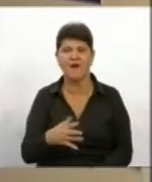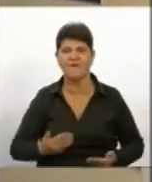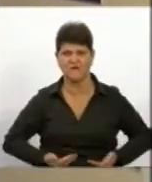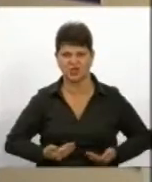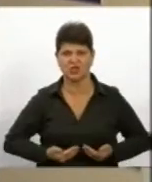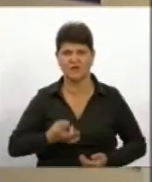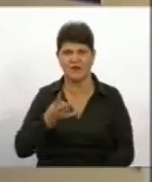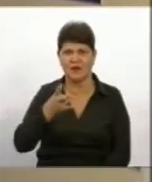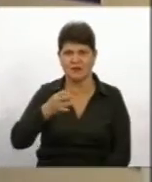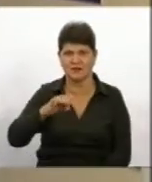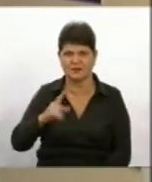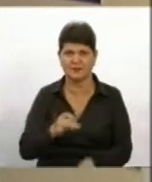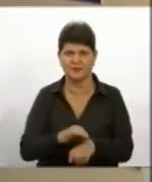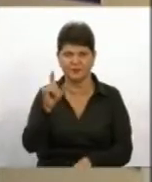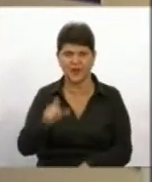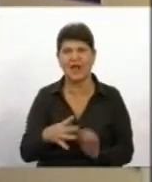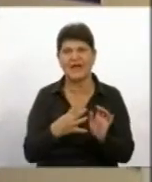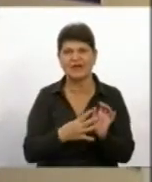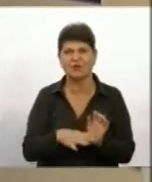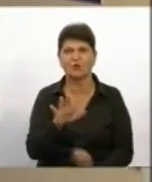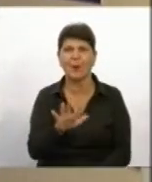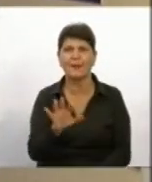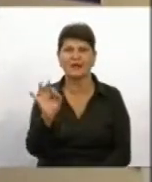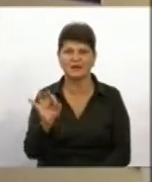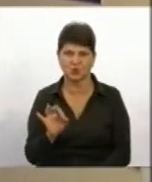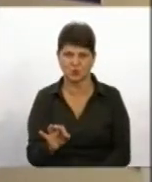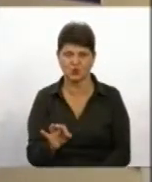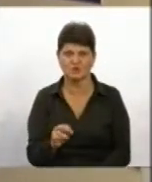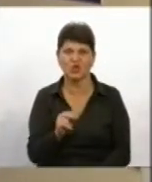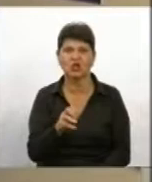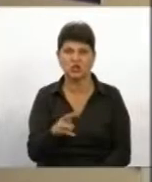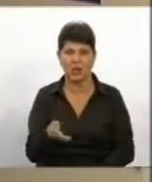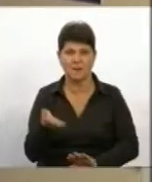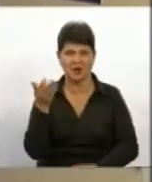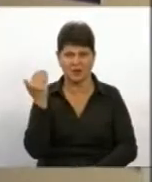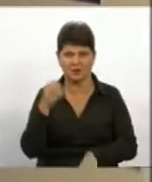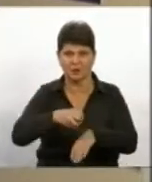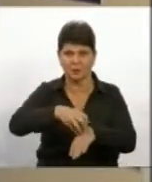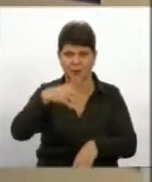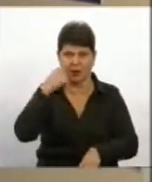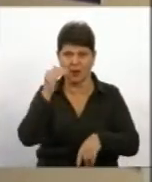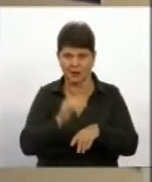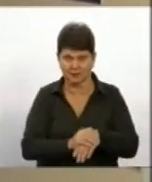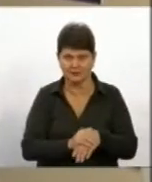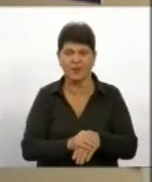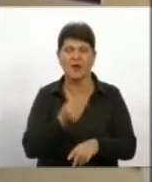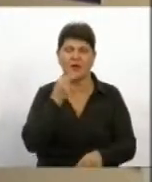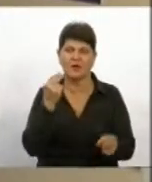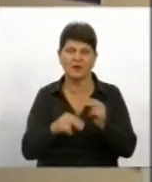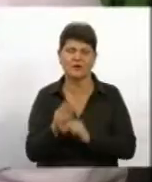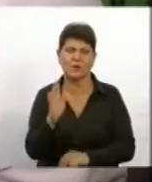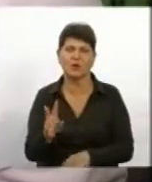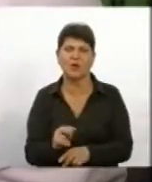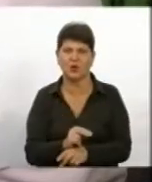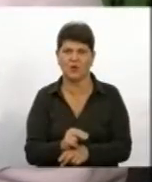пацієнтів практично 95%. Чим раніше вона похилена, тим ефективніше буде